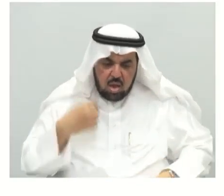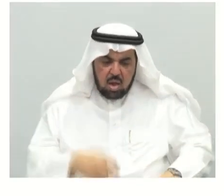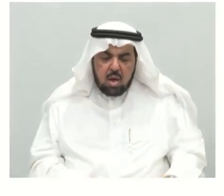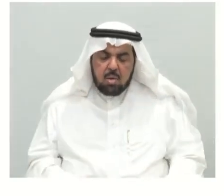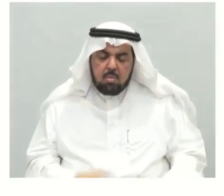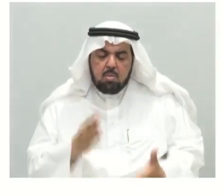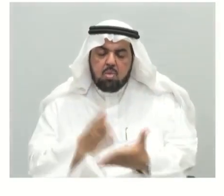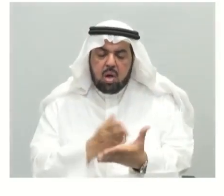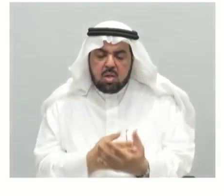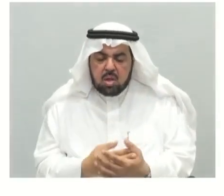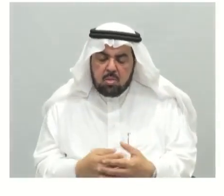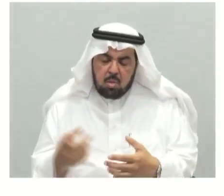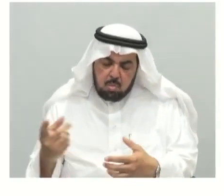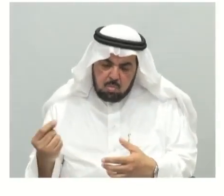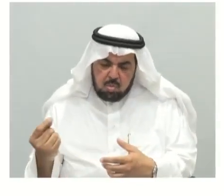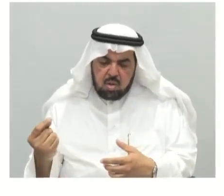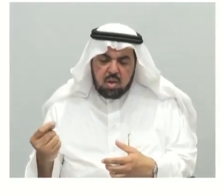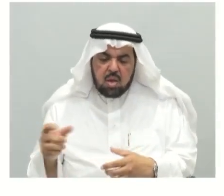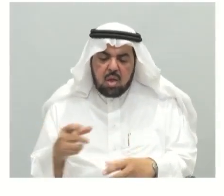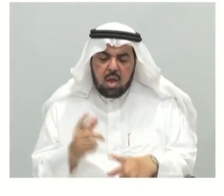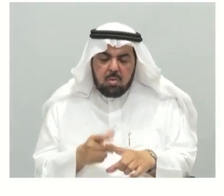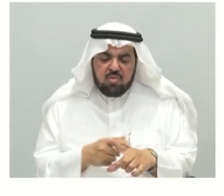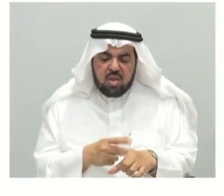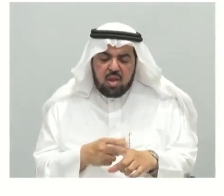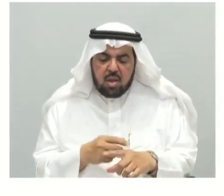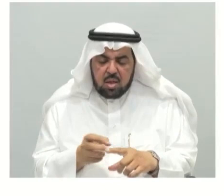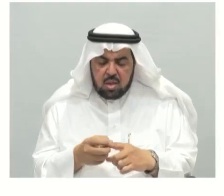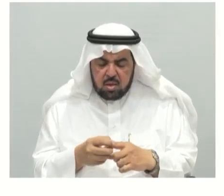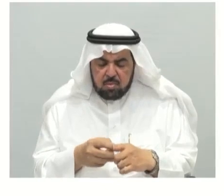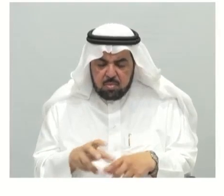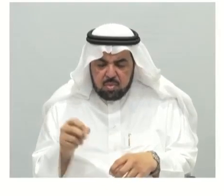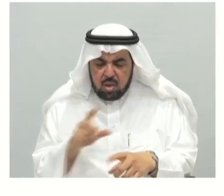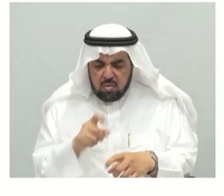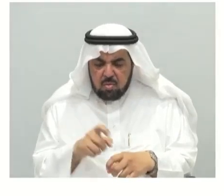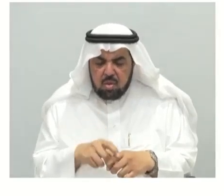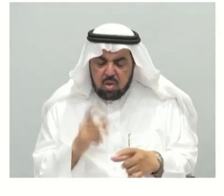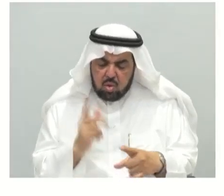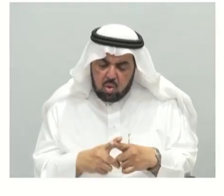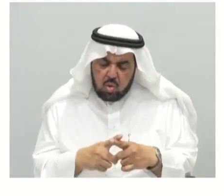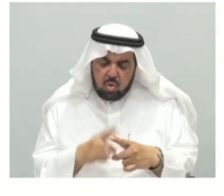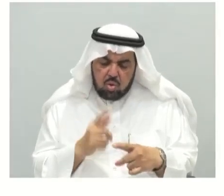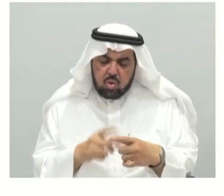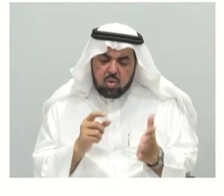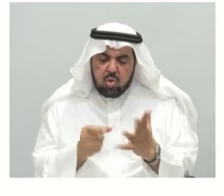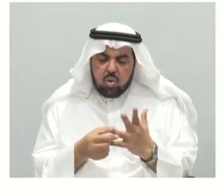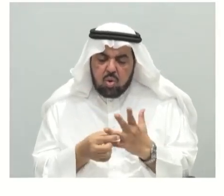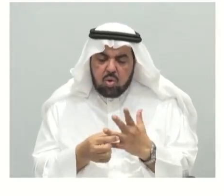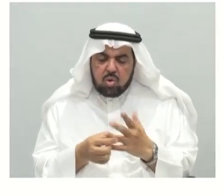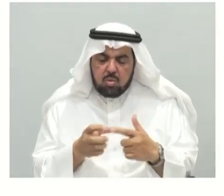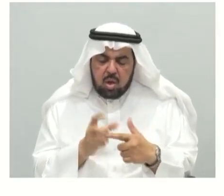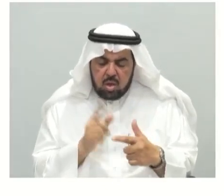ميزه المفصليات تميز المفصليات اللواقط الفميه زوج من الزوائد يوجد في العنكبيات هذه